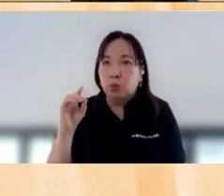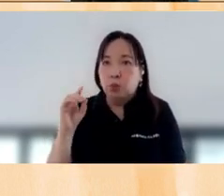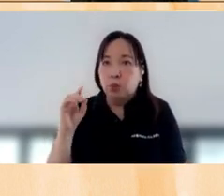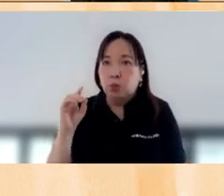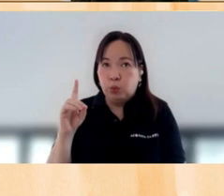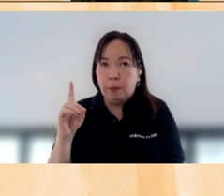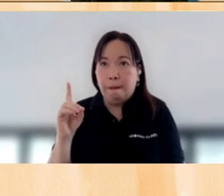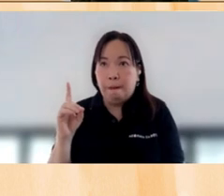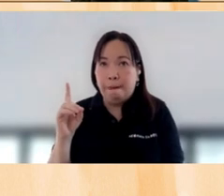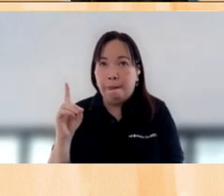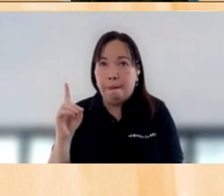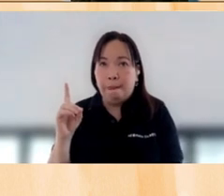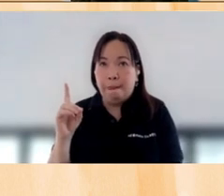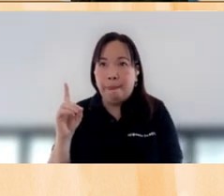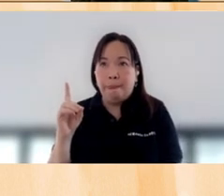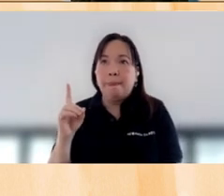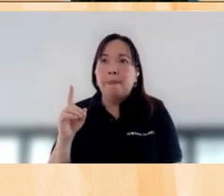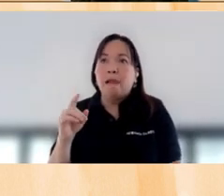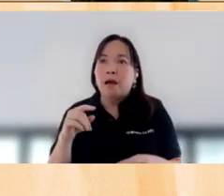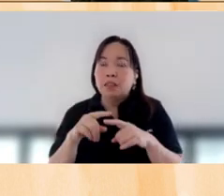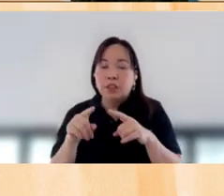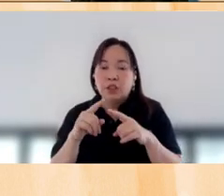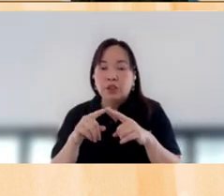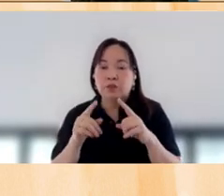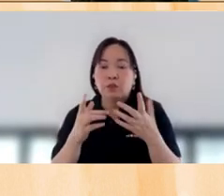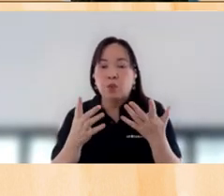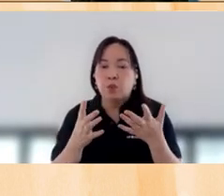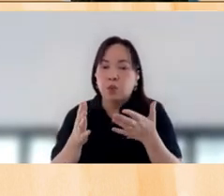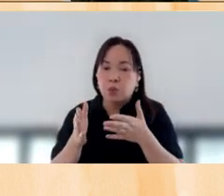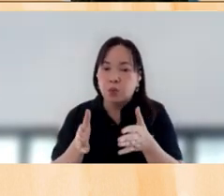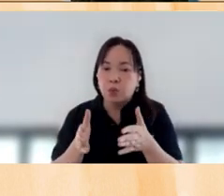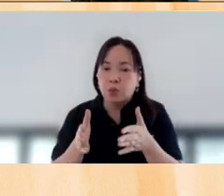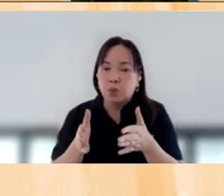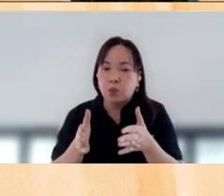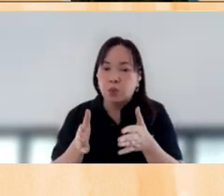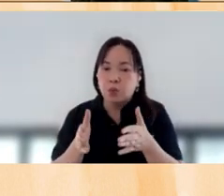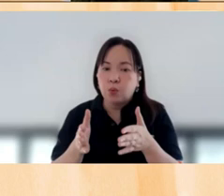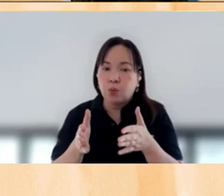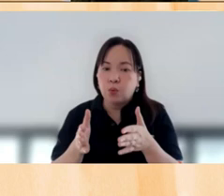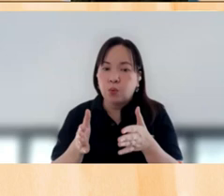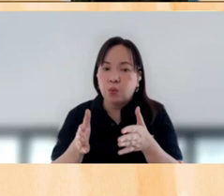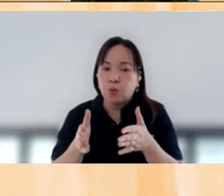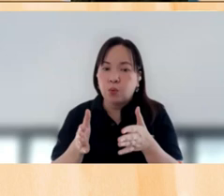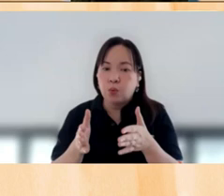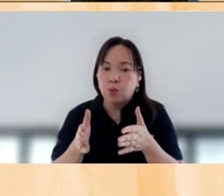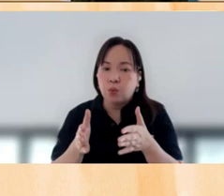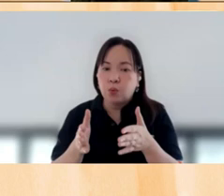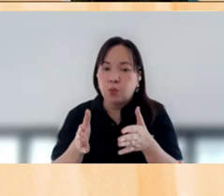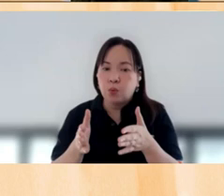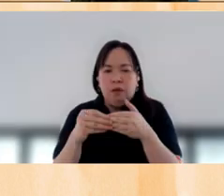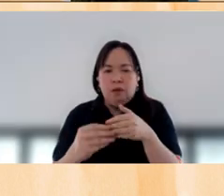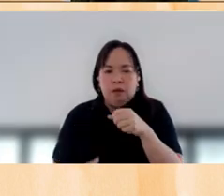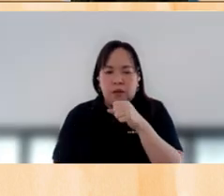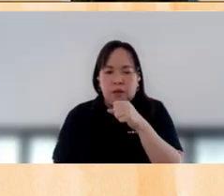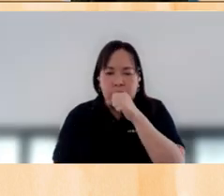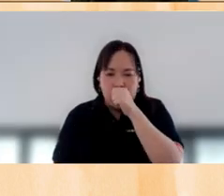pang mga initiative katulad ng pagtataguyod ng comprehensive na HROD plan para sa mga guidance